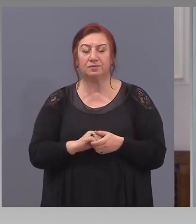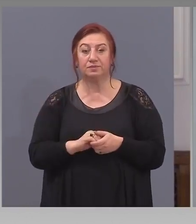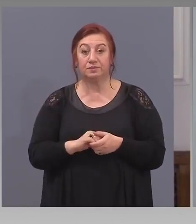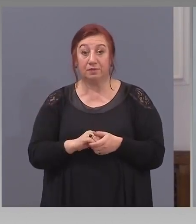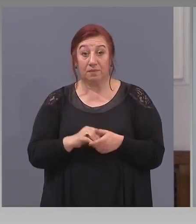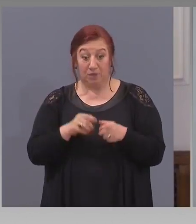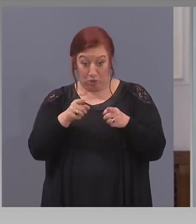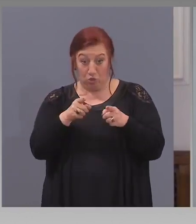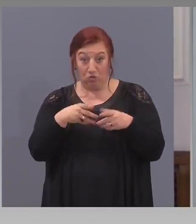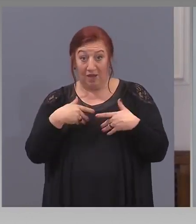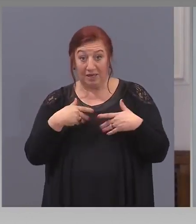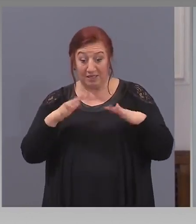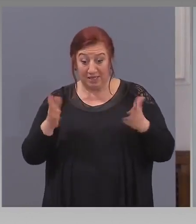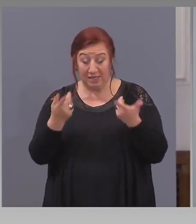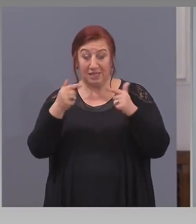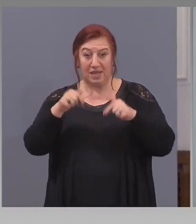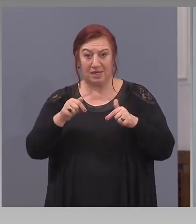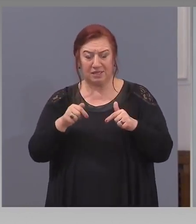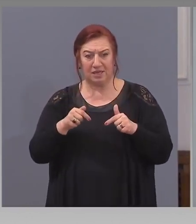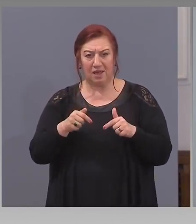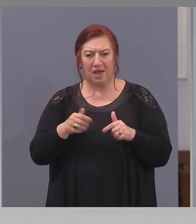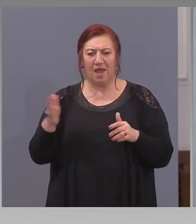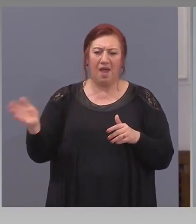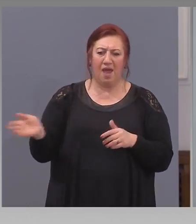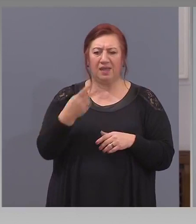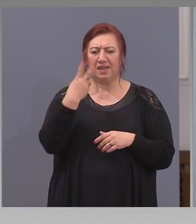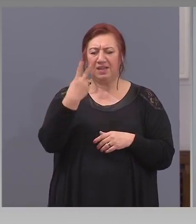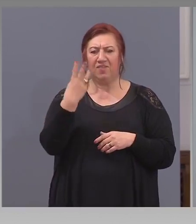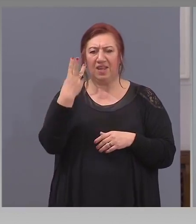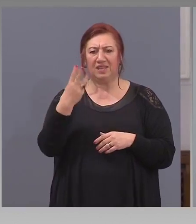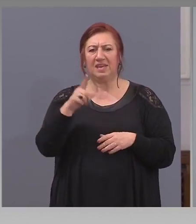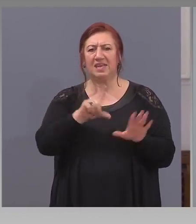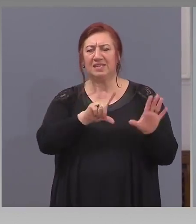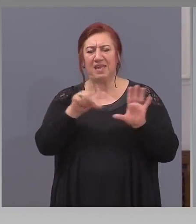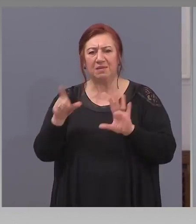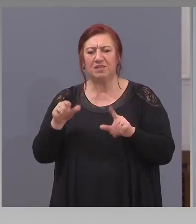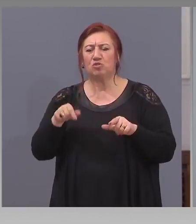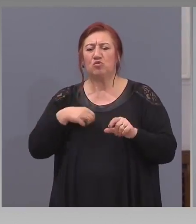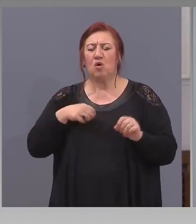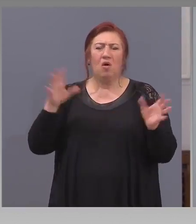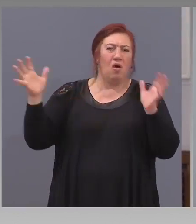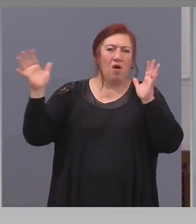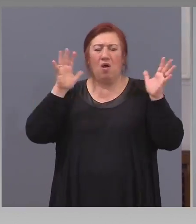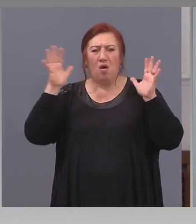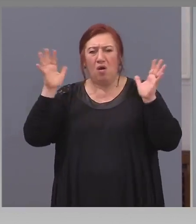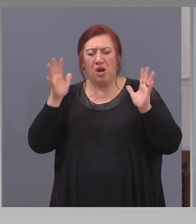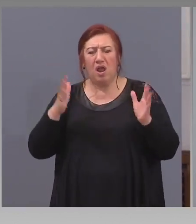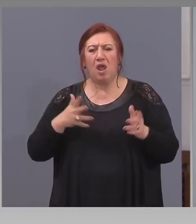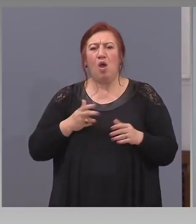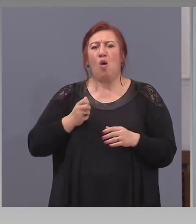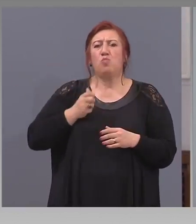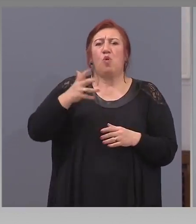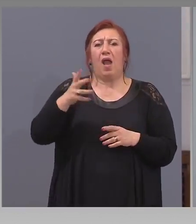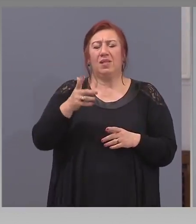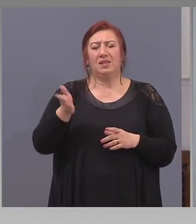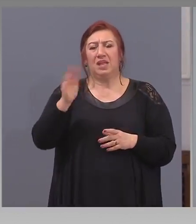Това ли искат да направим? Дайте за 2-3 седмици. Сега, защото Оли майко, богатите ще ли станат малко